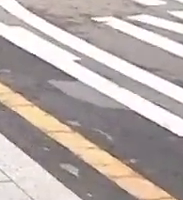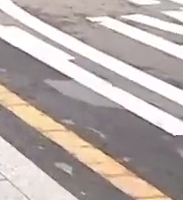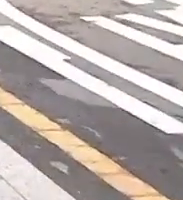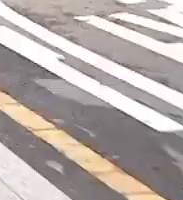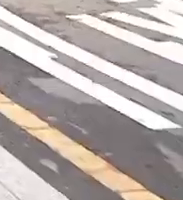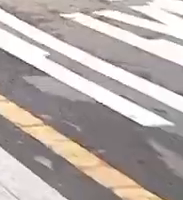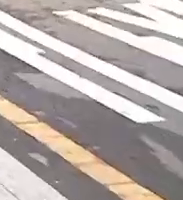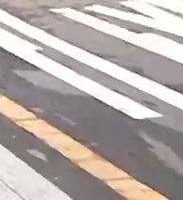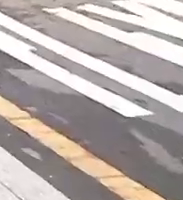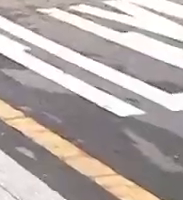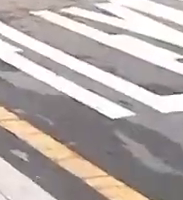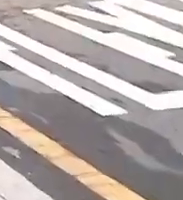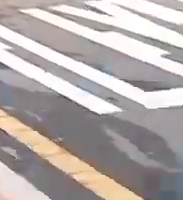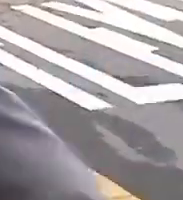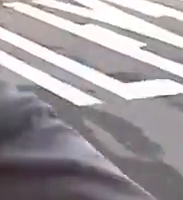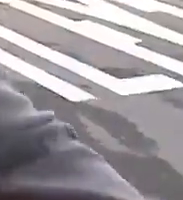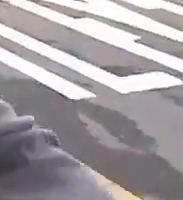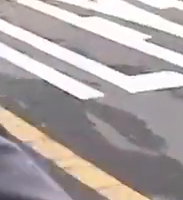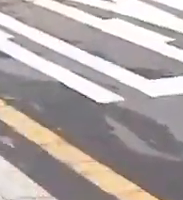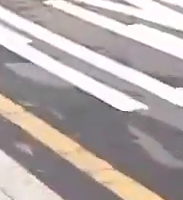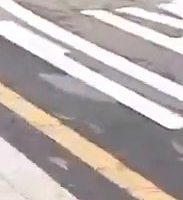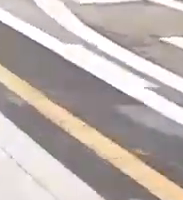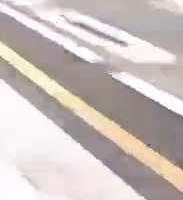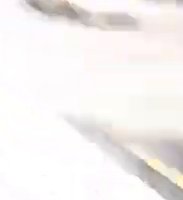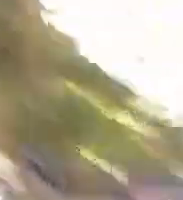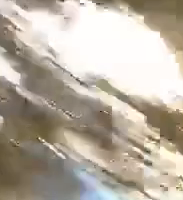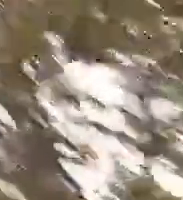라이브로 시작합니다. 잠깐만요.